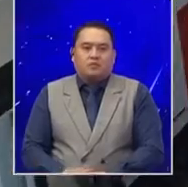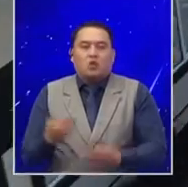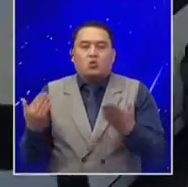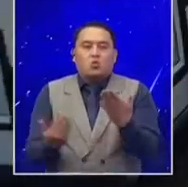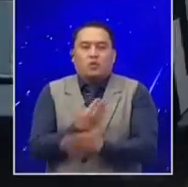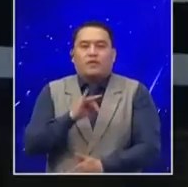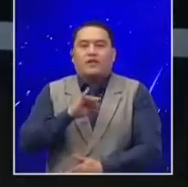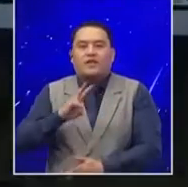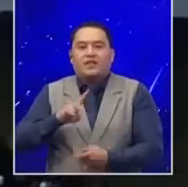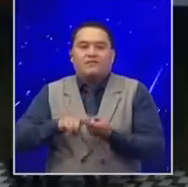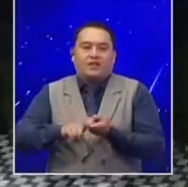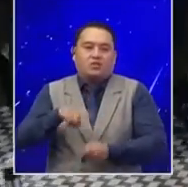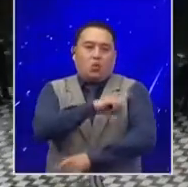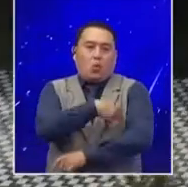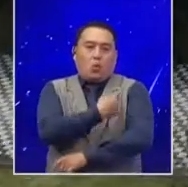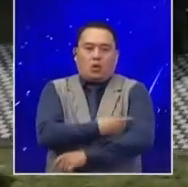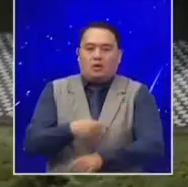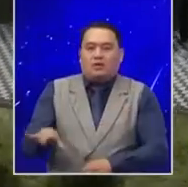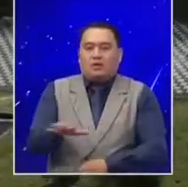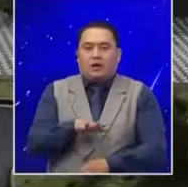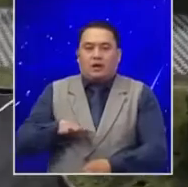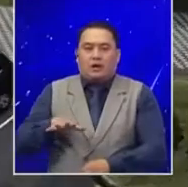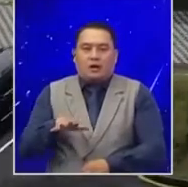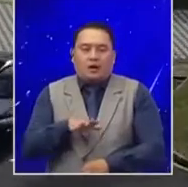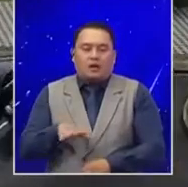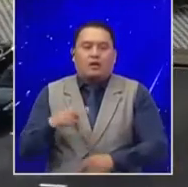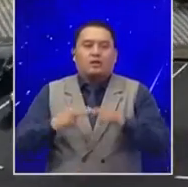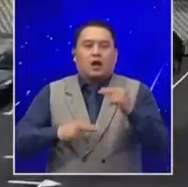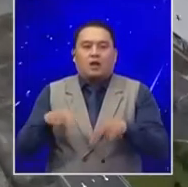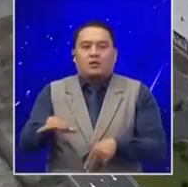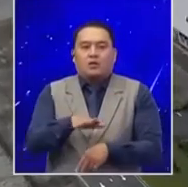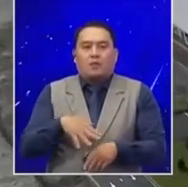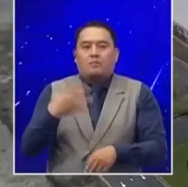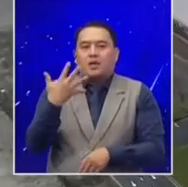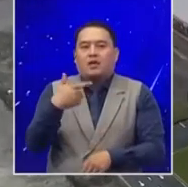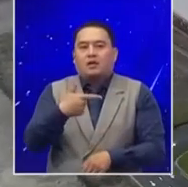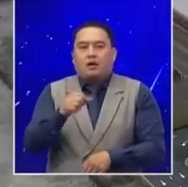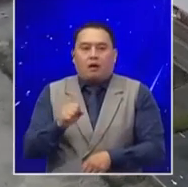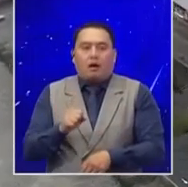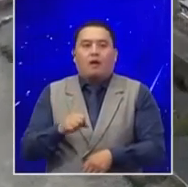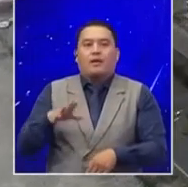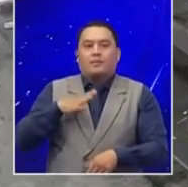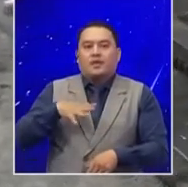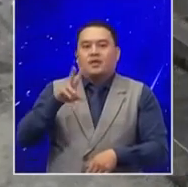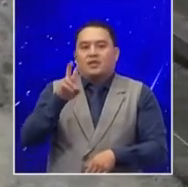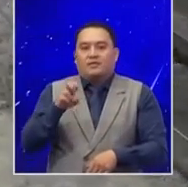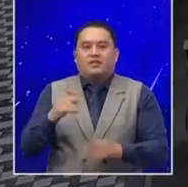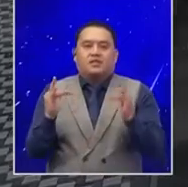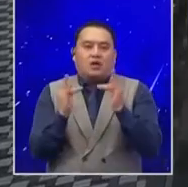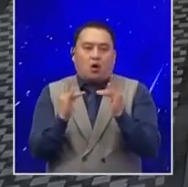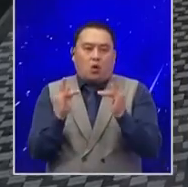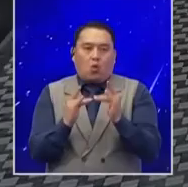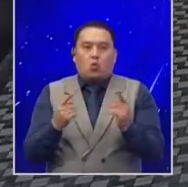Новая инфекционная больница находится на правом берегу реки Каратал, построена на территории около 5 гектаров и рассчитана на 200 коек. Это